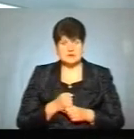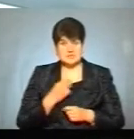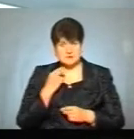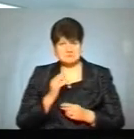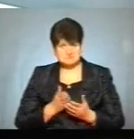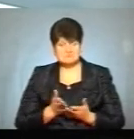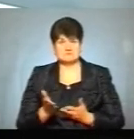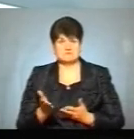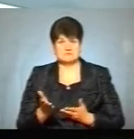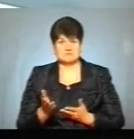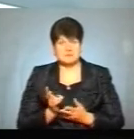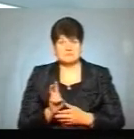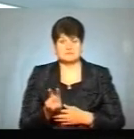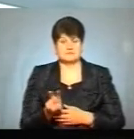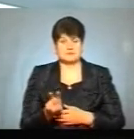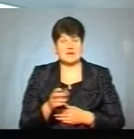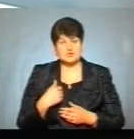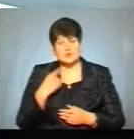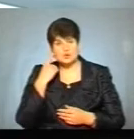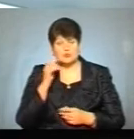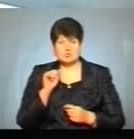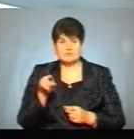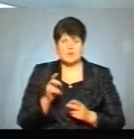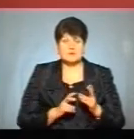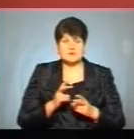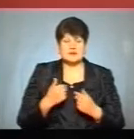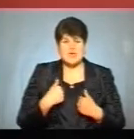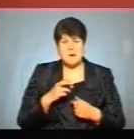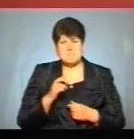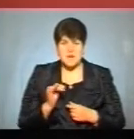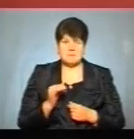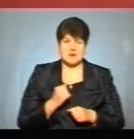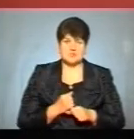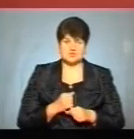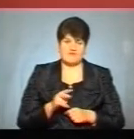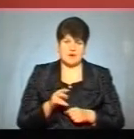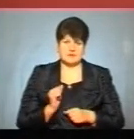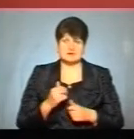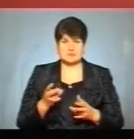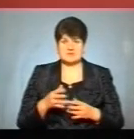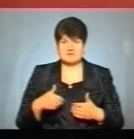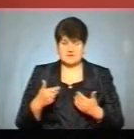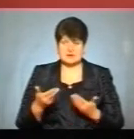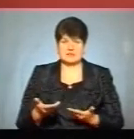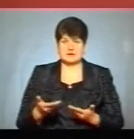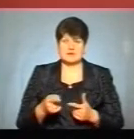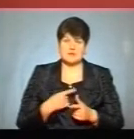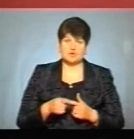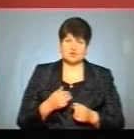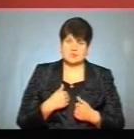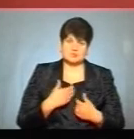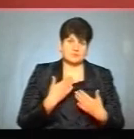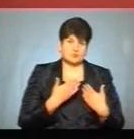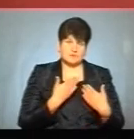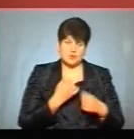вперед і йти. Якщо я думаю, що, можливо, на тому підприємстві я би працювала, то, мабуть, треба звертатись або до нас, щоб ми